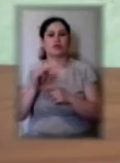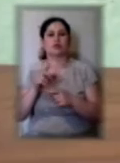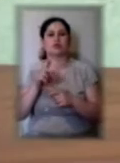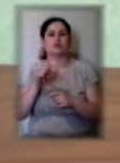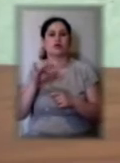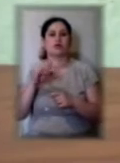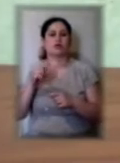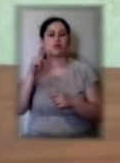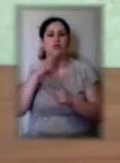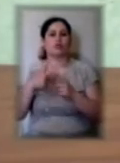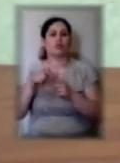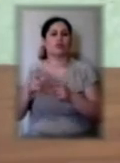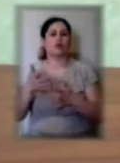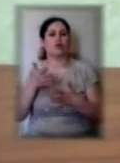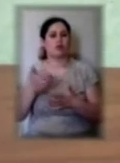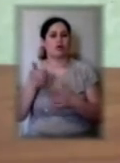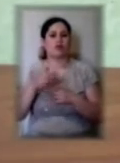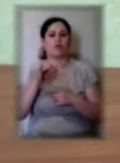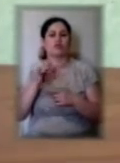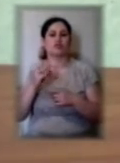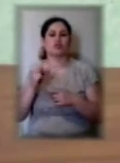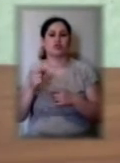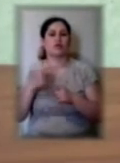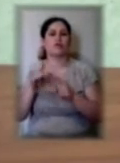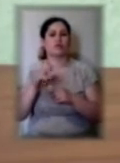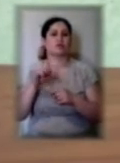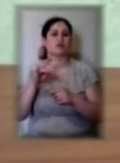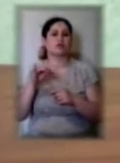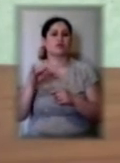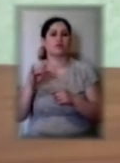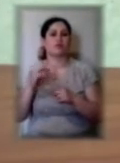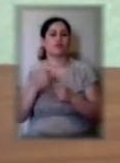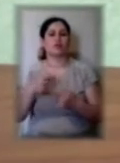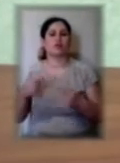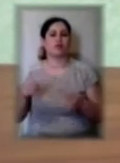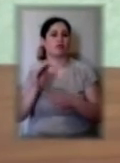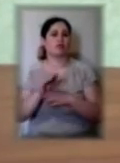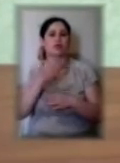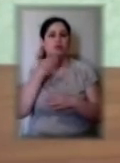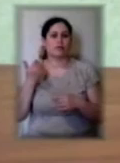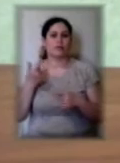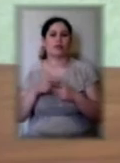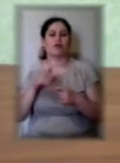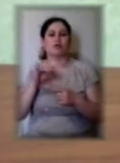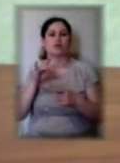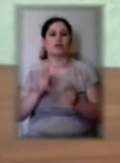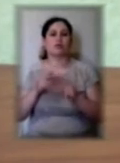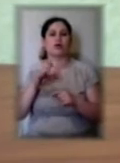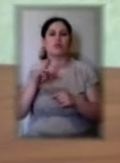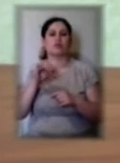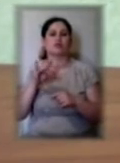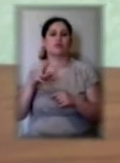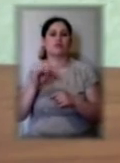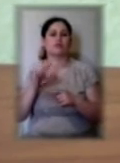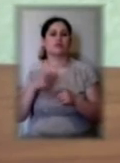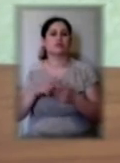них дуже якісна вощина. Тобто вона сертифікована, без різних додатків. Натуральний бджолиний віск я використовую в залежності від